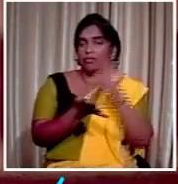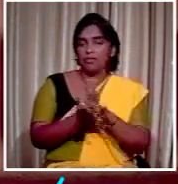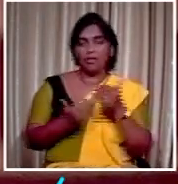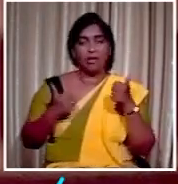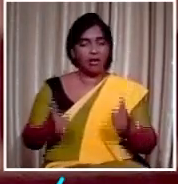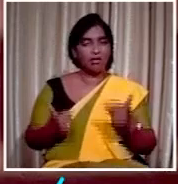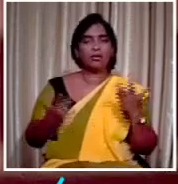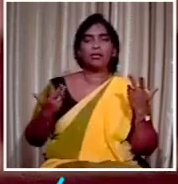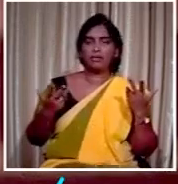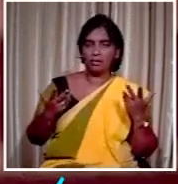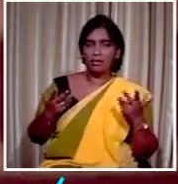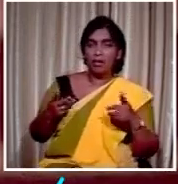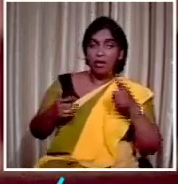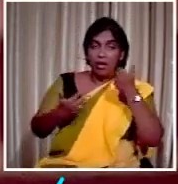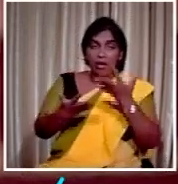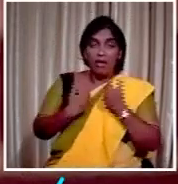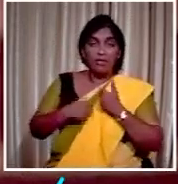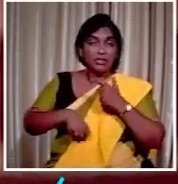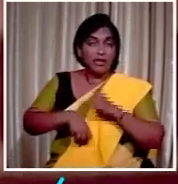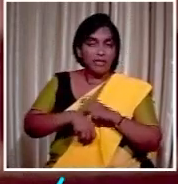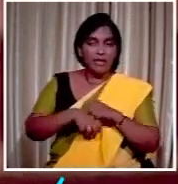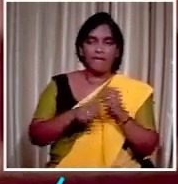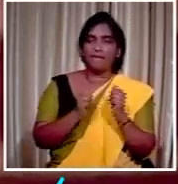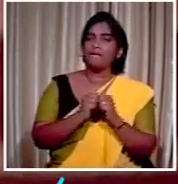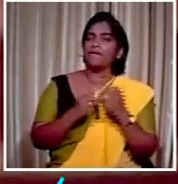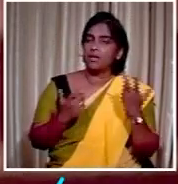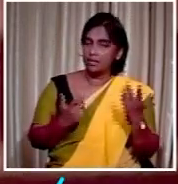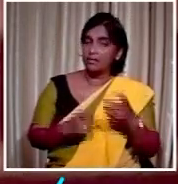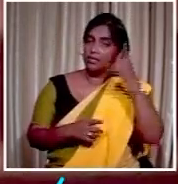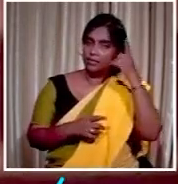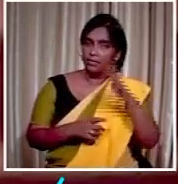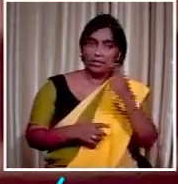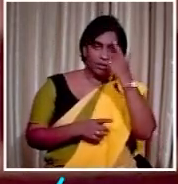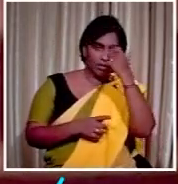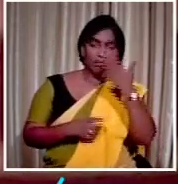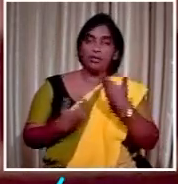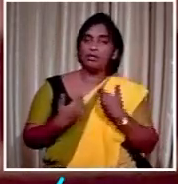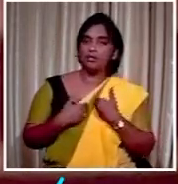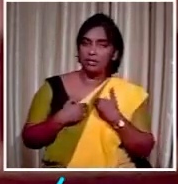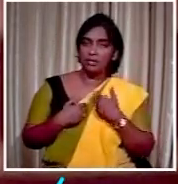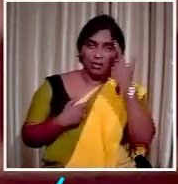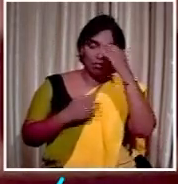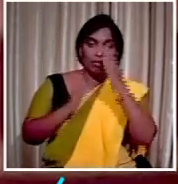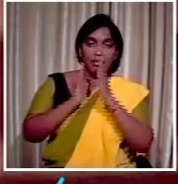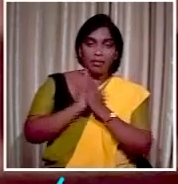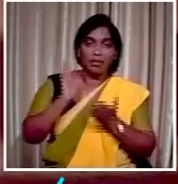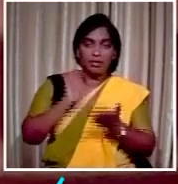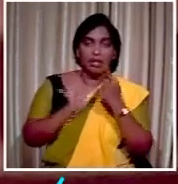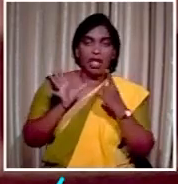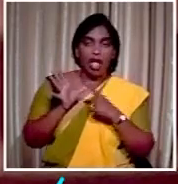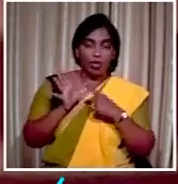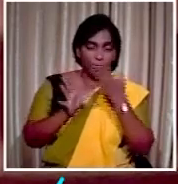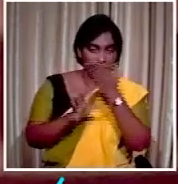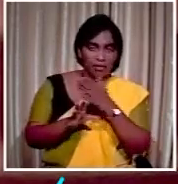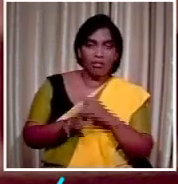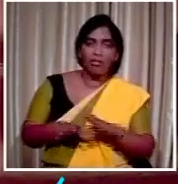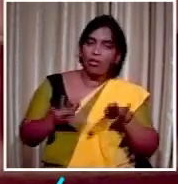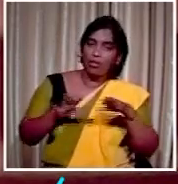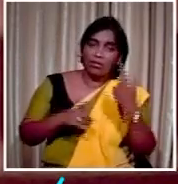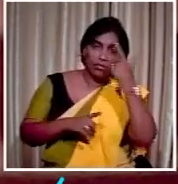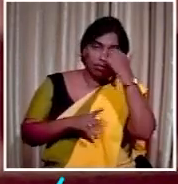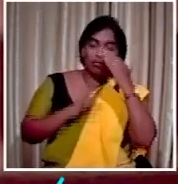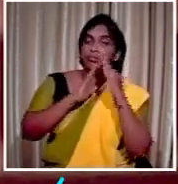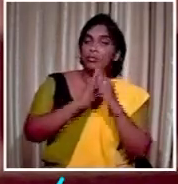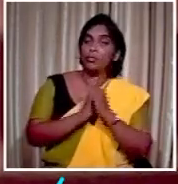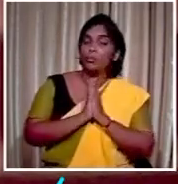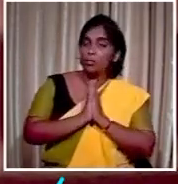නිසායි අවශ්‍ය මොහොතේදි ගත්තේ නැති නිසායි ඒ නිසා කතෝලික අපි පල්ලියන අරුන්දිගේ ඉන්න ඕනම පල්ලියේ